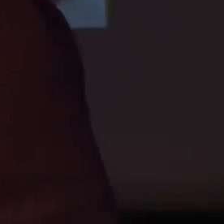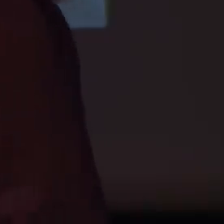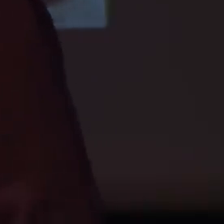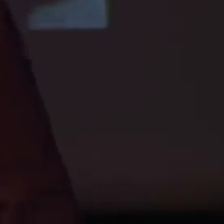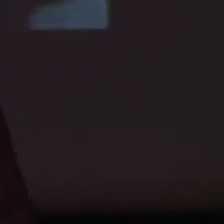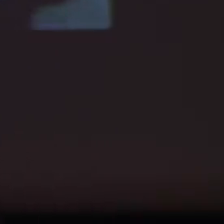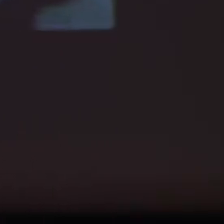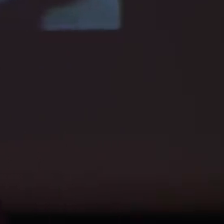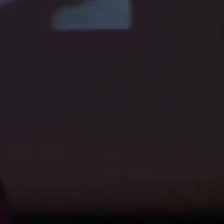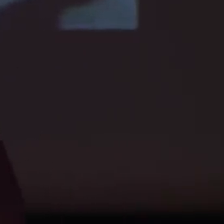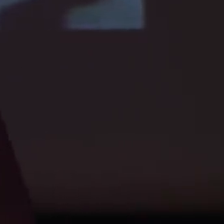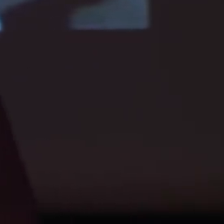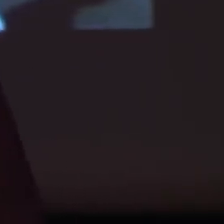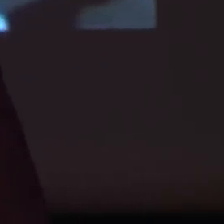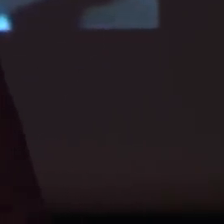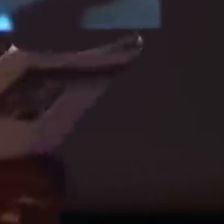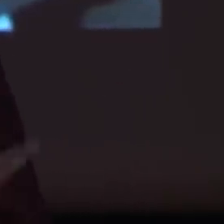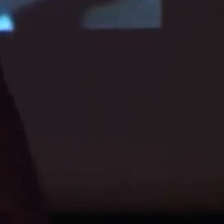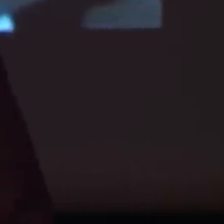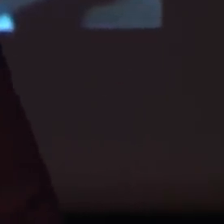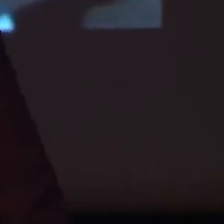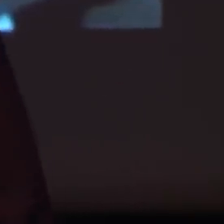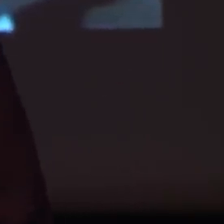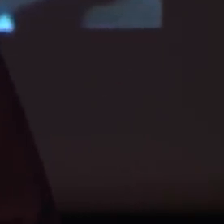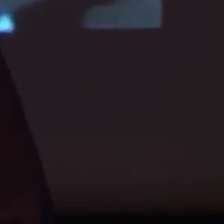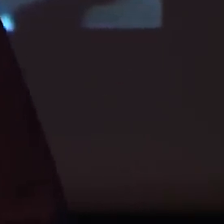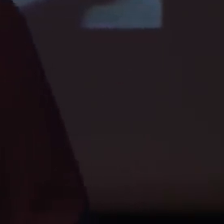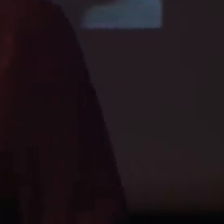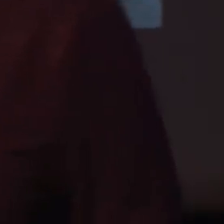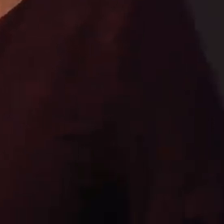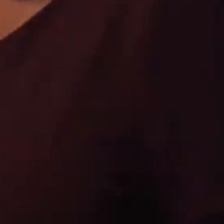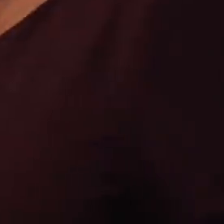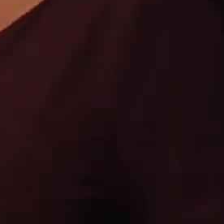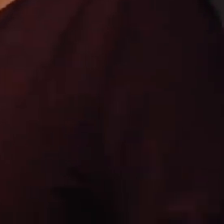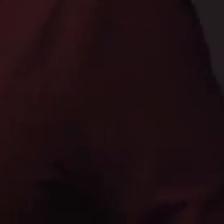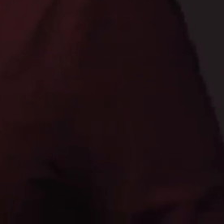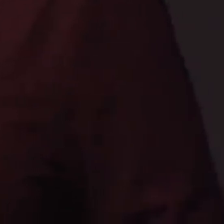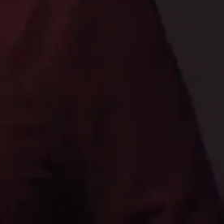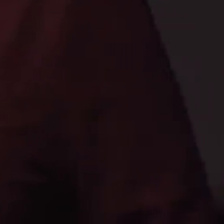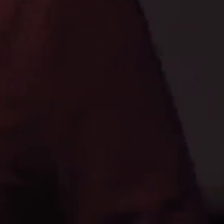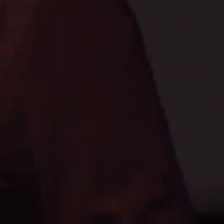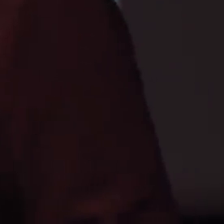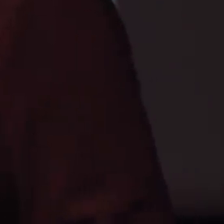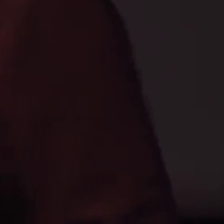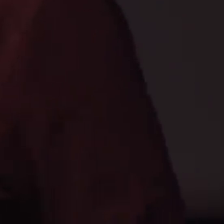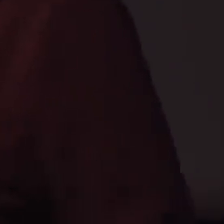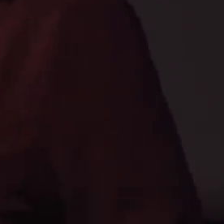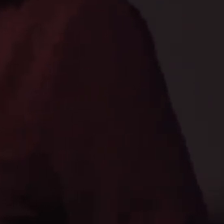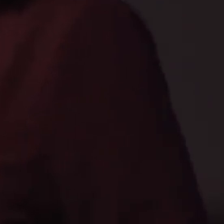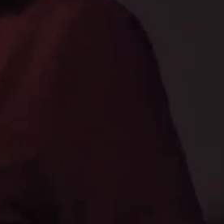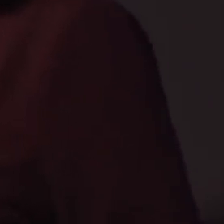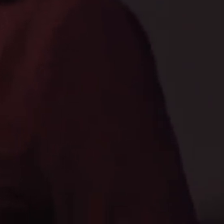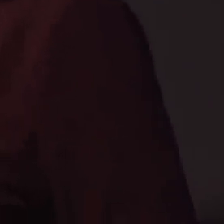scientifique belge qui vient maintenant une fois par an à l'Espace des Sciences. Voilà, alors juste quelques petites choses à vous annoncer avant